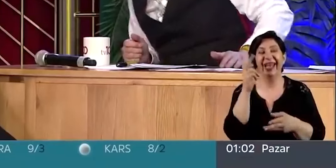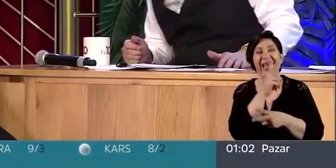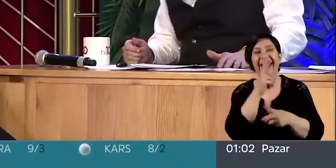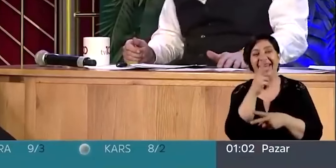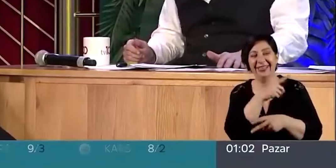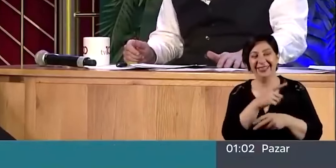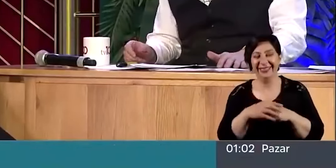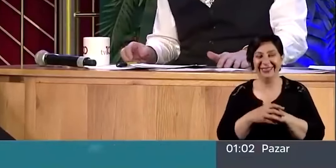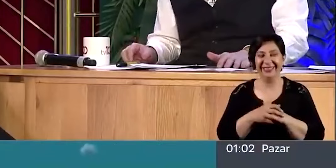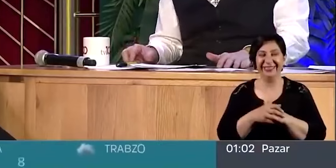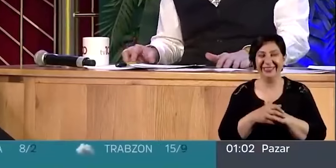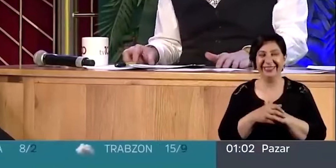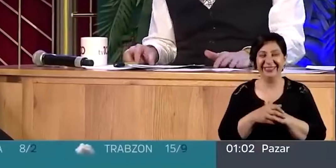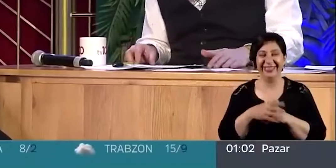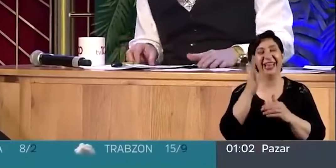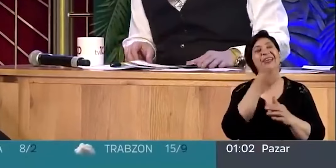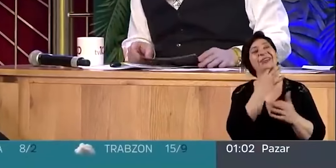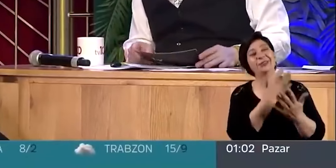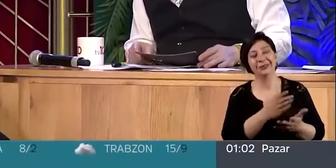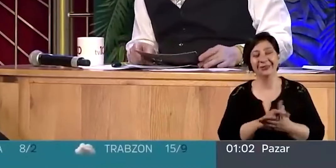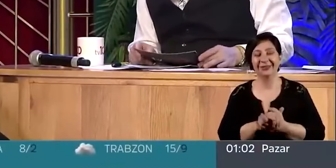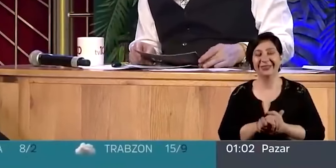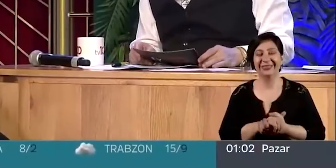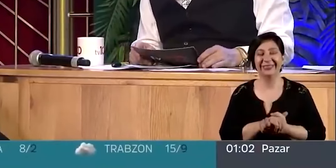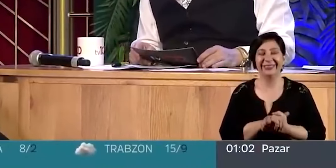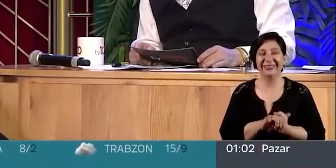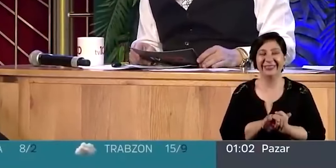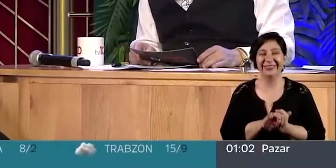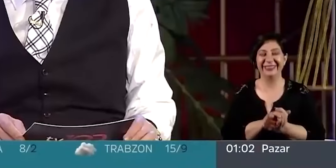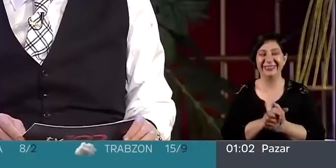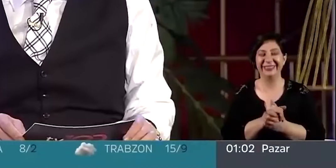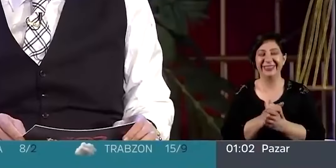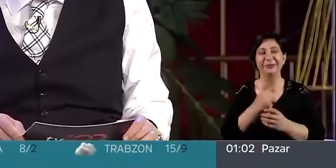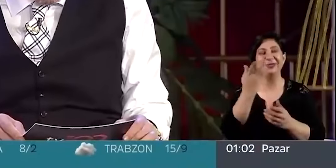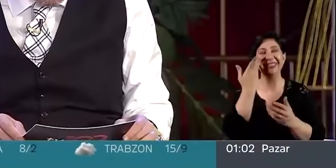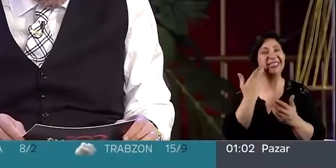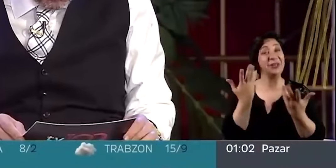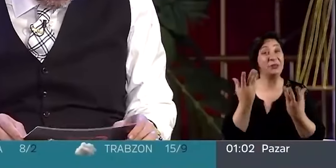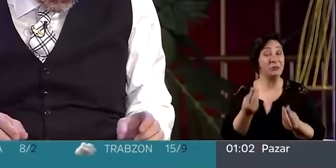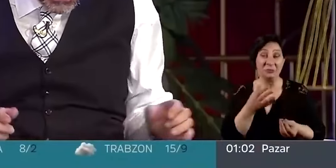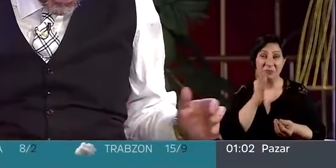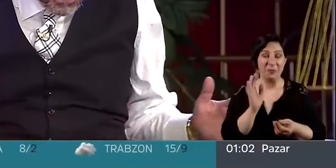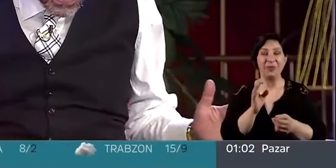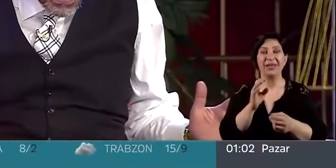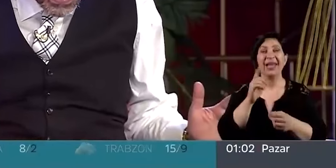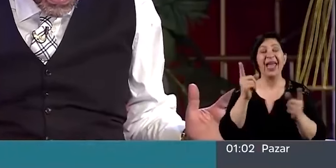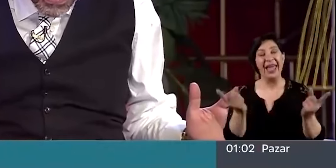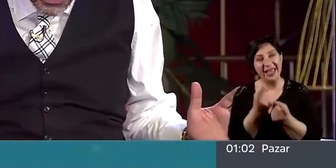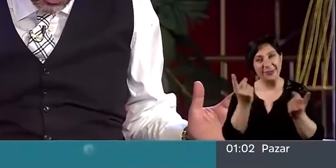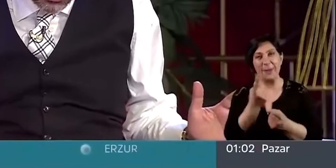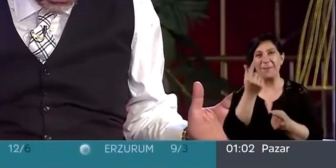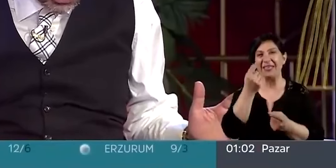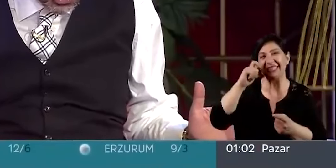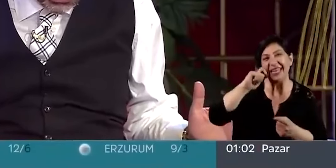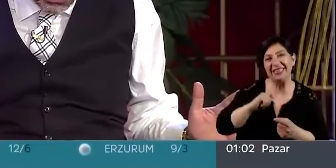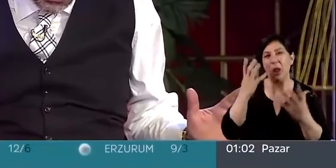gülde. Hay Allah razı olsun. Dur bakalım ya bu seyircinin nasıl olacak acaba? Mizah biraz da